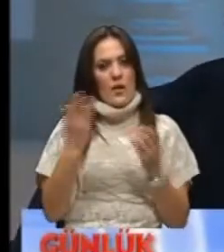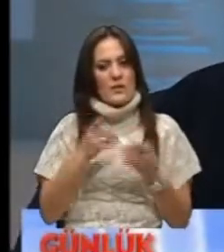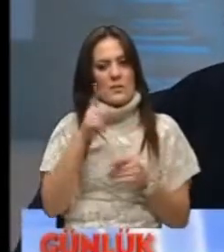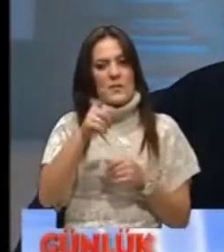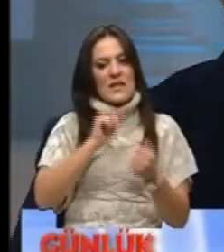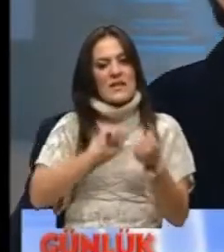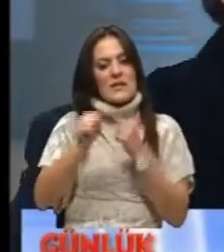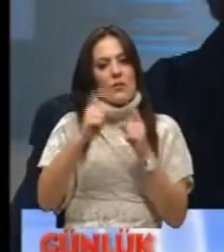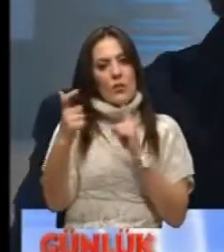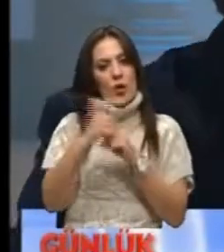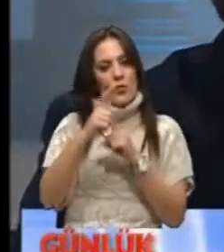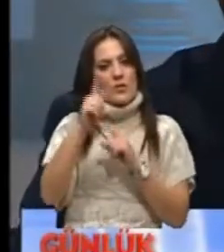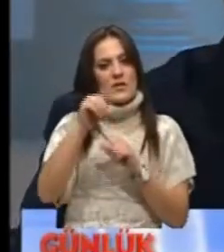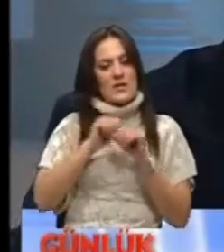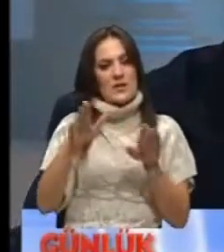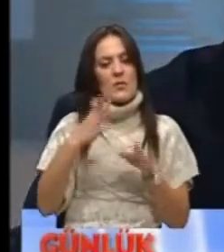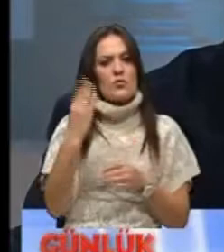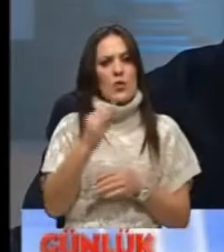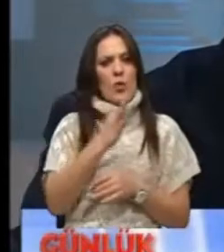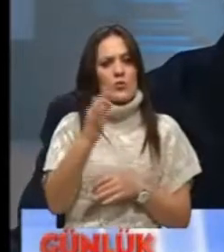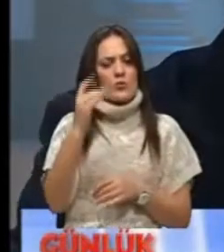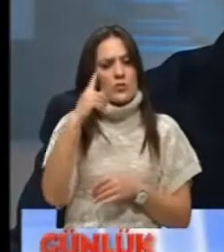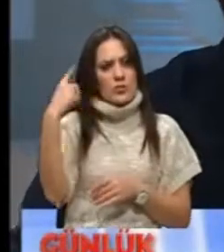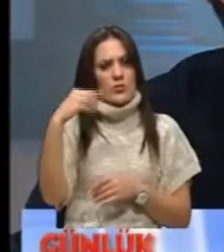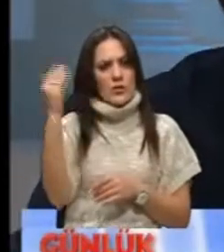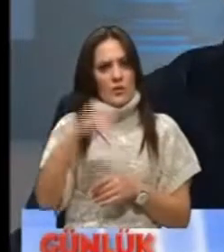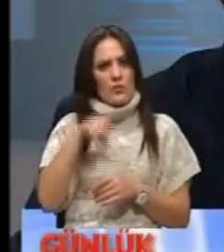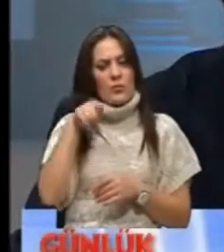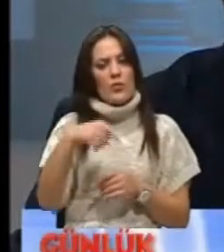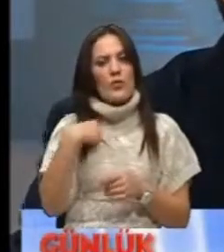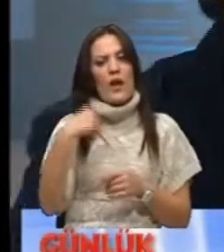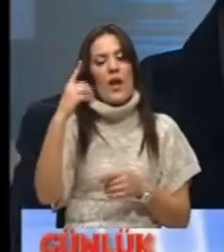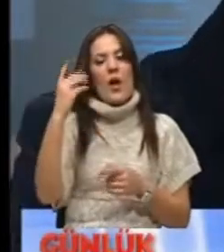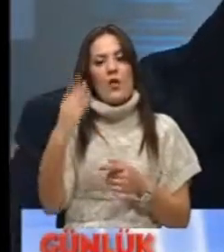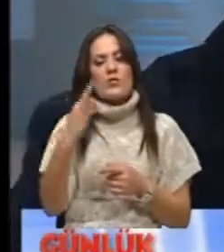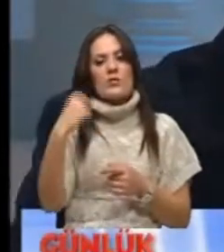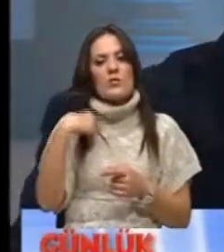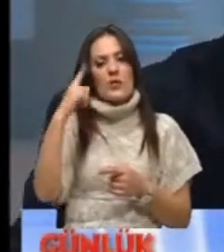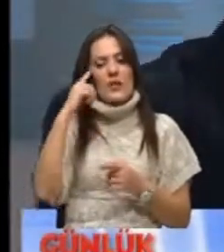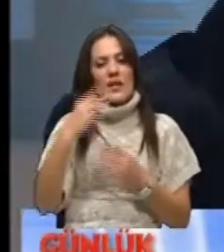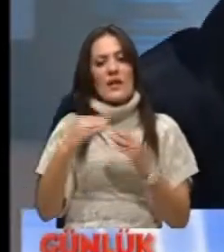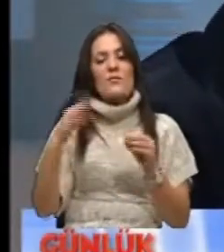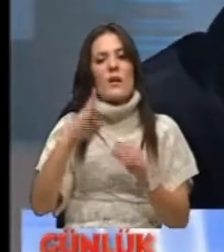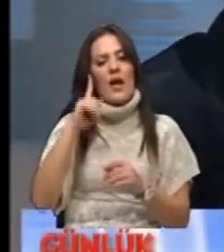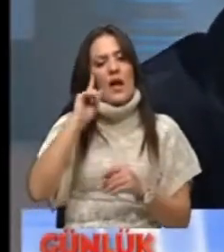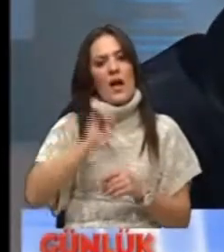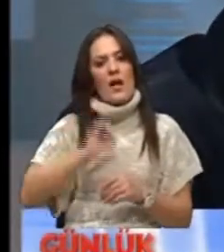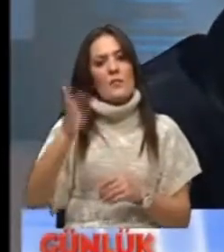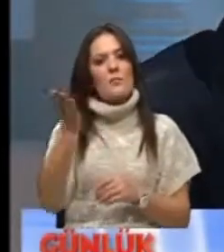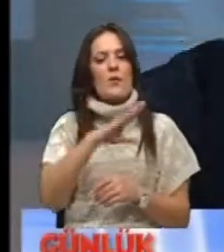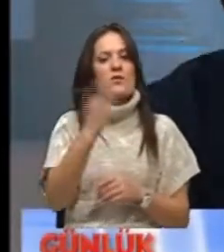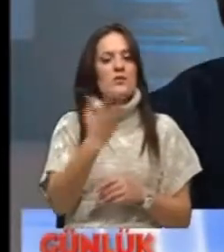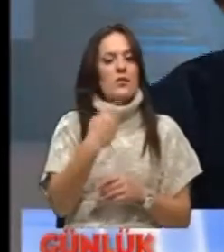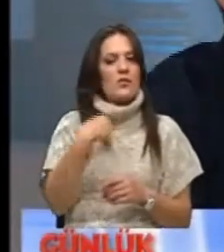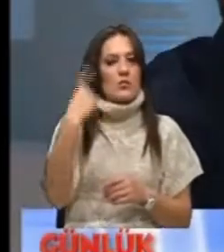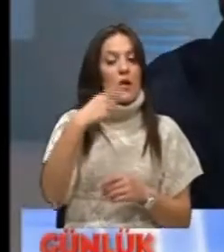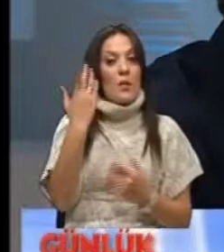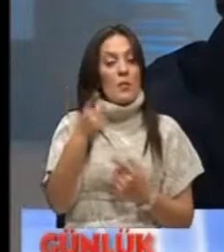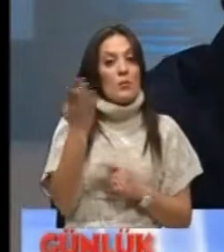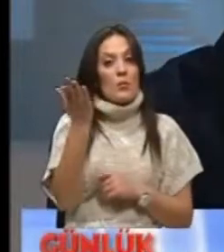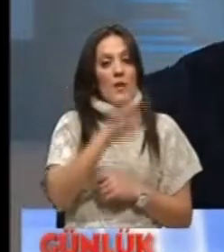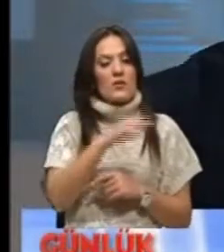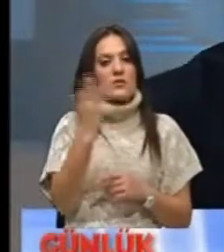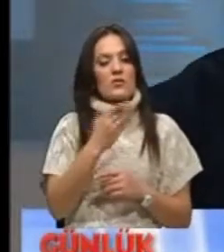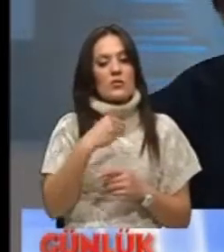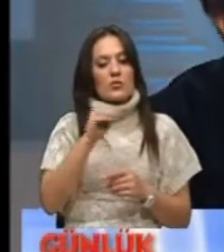de esasında bir savunma sistemi. Çok olumsuz düşünceler gelirse bunlarla baş edemeyeceksen At kenara, başka şeyler düşün. Hı hı. Ama bu başka